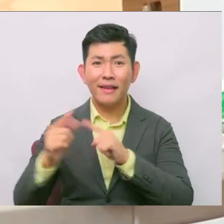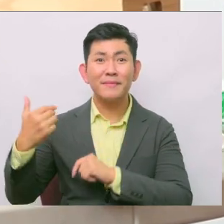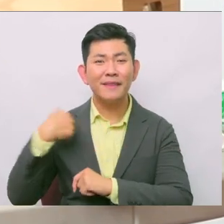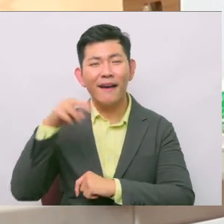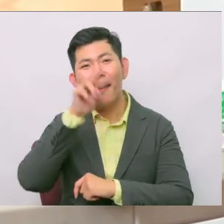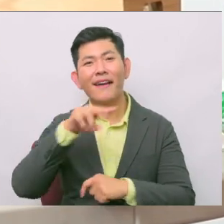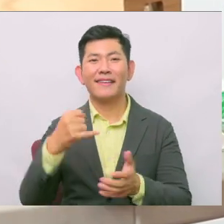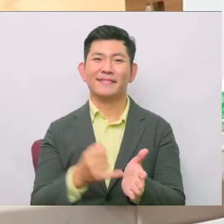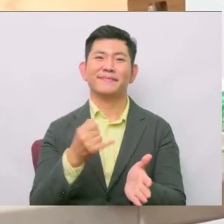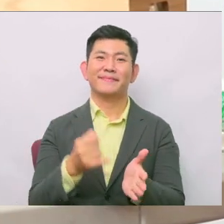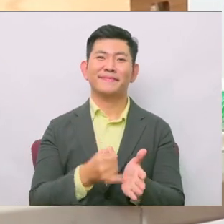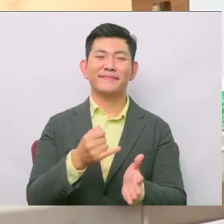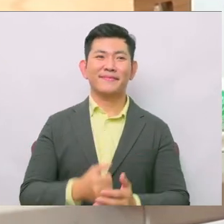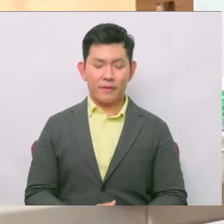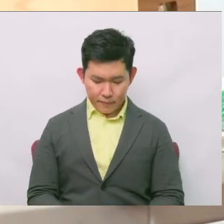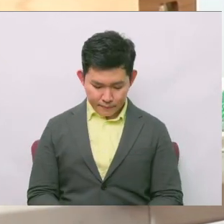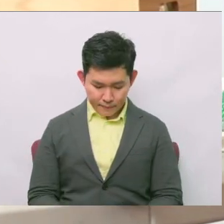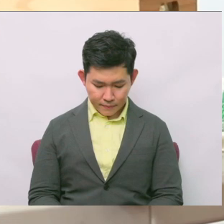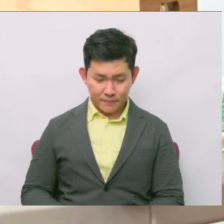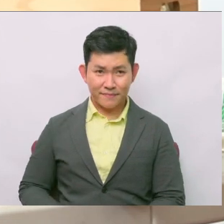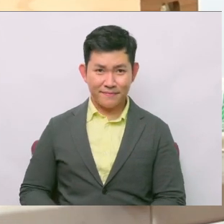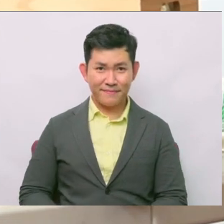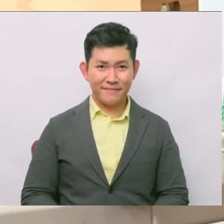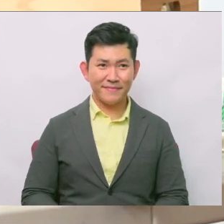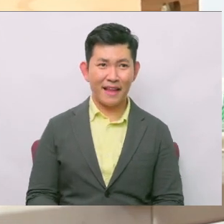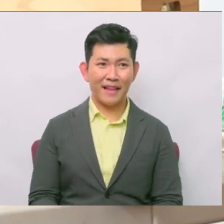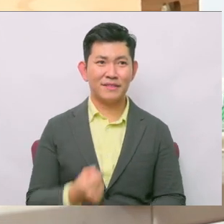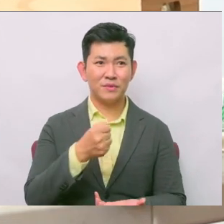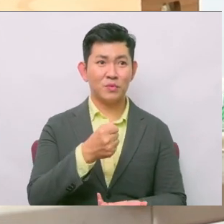อันนี้เอาถุงวางเพื่อไม่ให้เลอะ